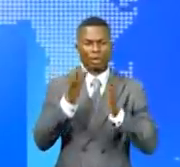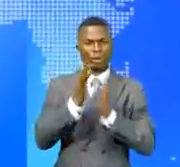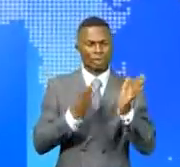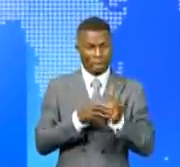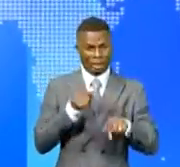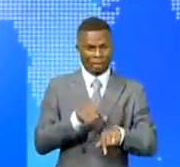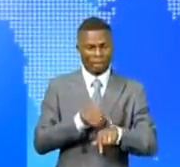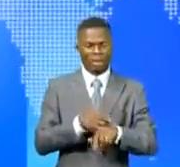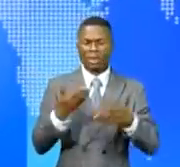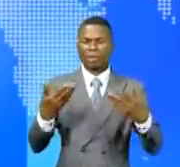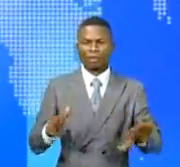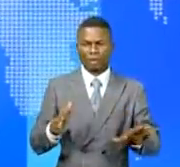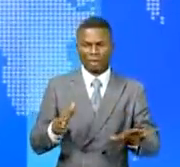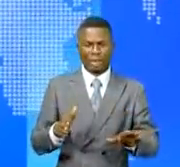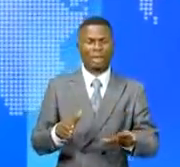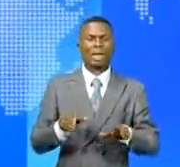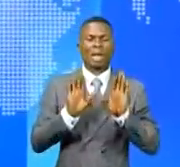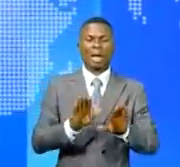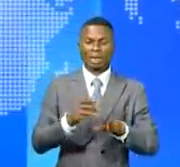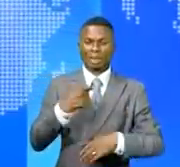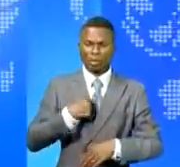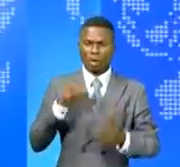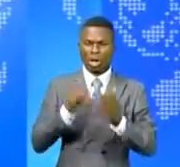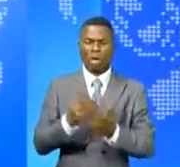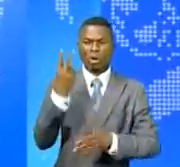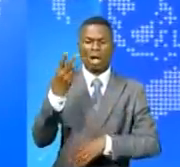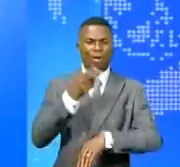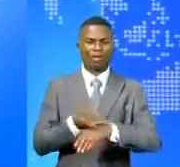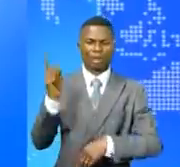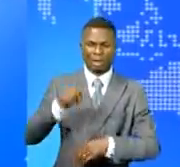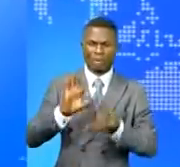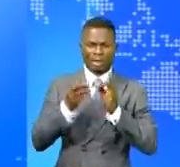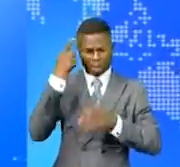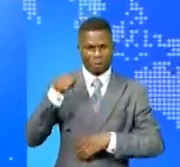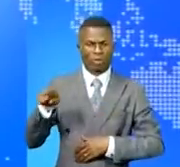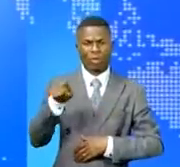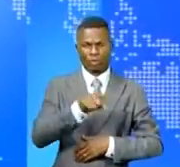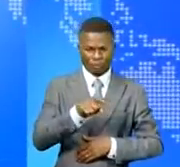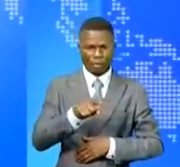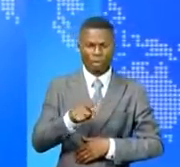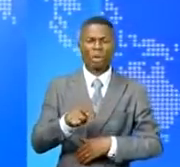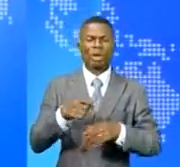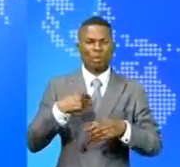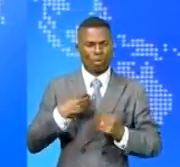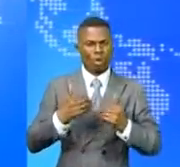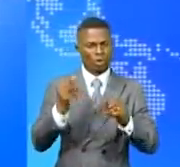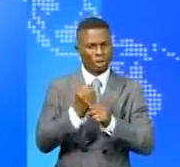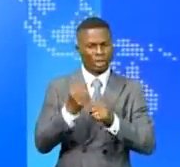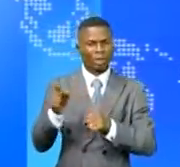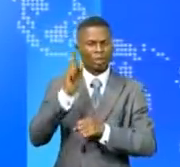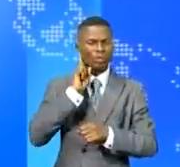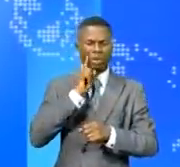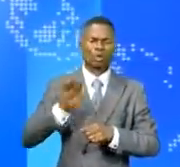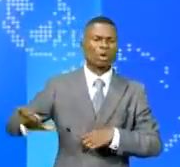cette nouvelle que nous mettons un terme à ce journal. Coordonné par Doris Mozo Tamboué et réalisé de